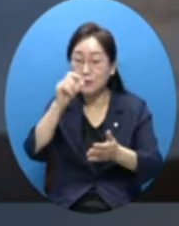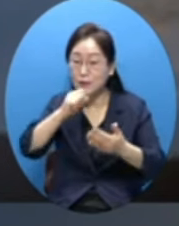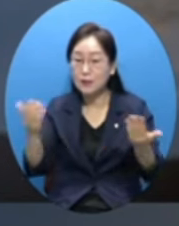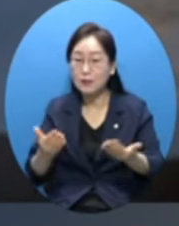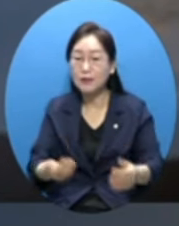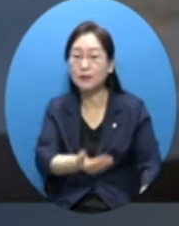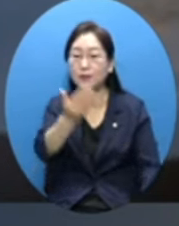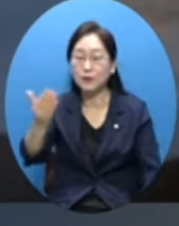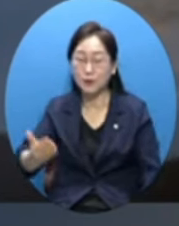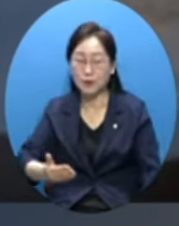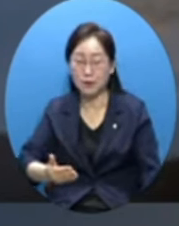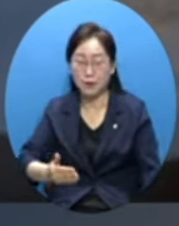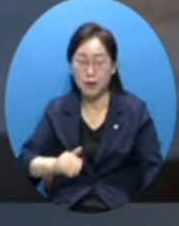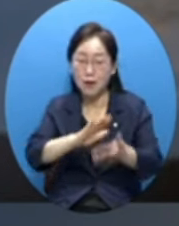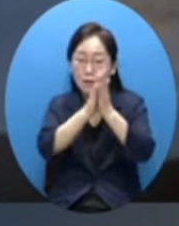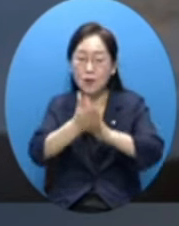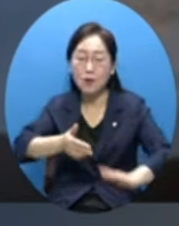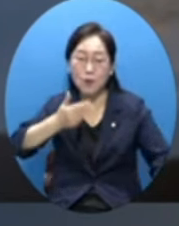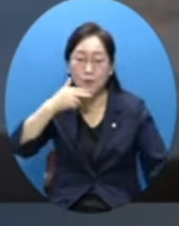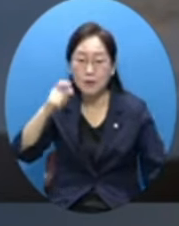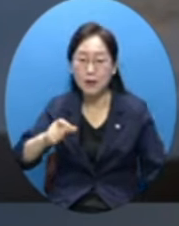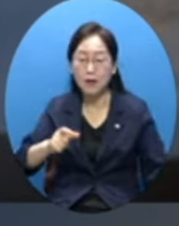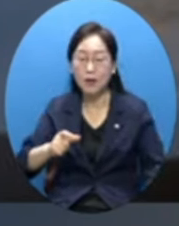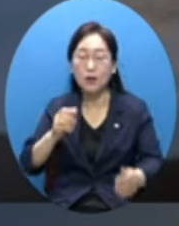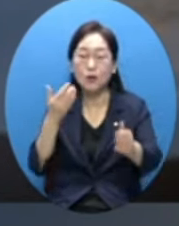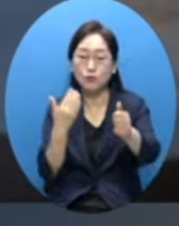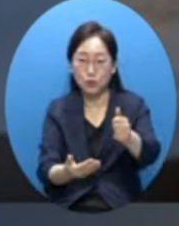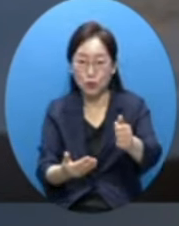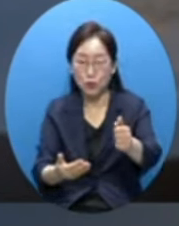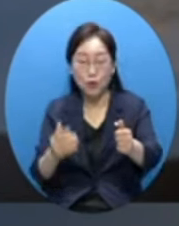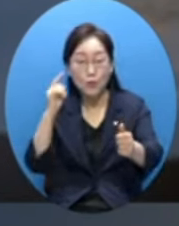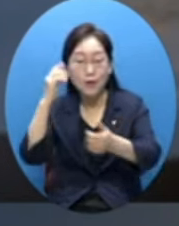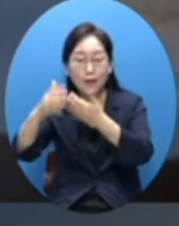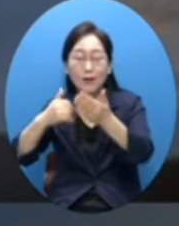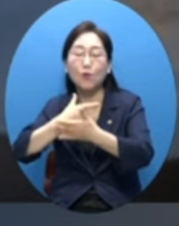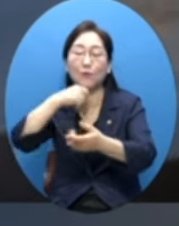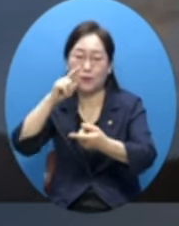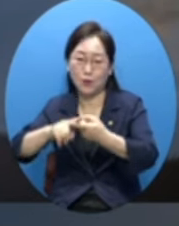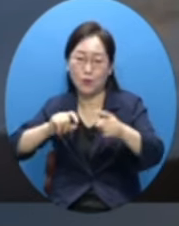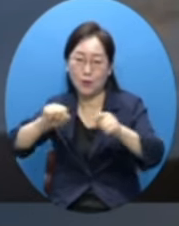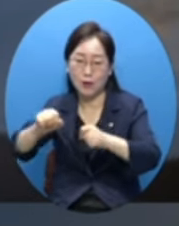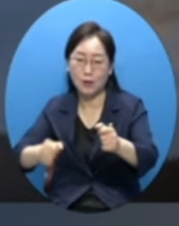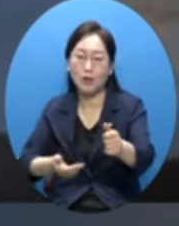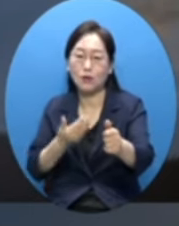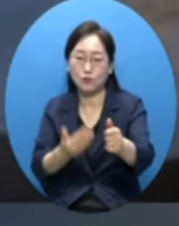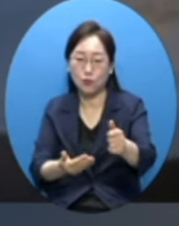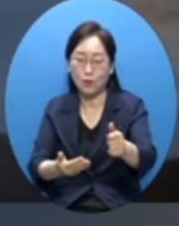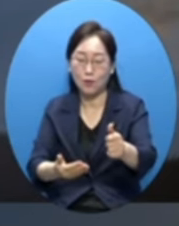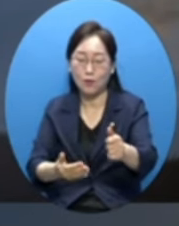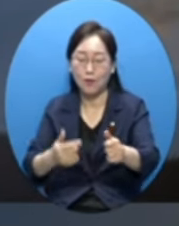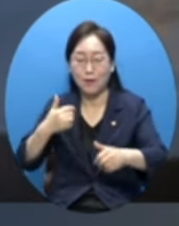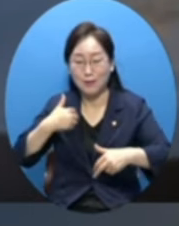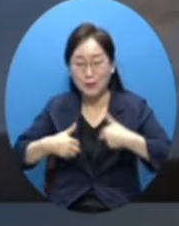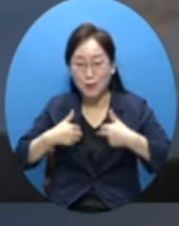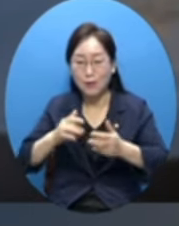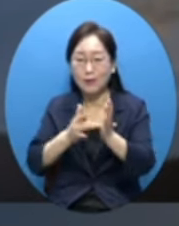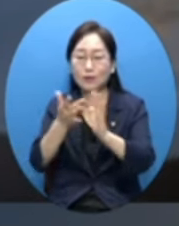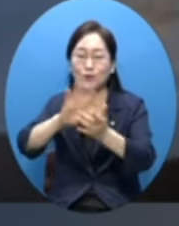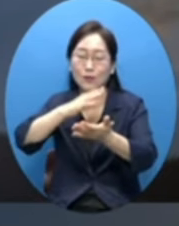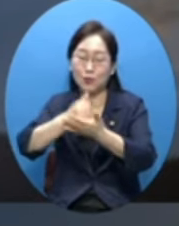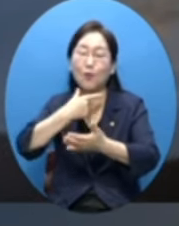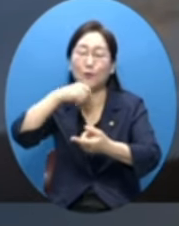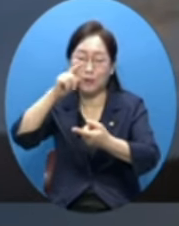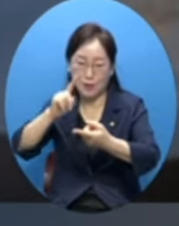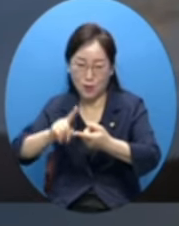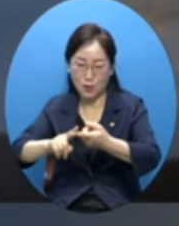일에 너희를 온전하게 하사 자기 뜻을 행하게 하시고 그 앞에 즐거운 것을 예수 그리스도로 말미암아 우리 가운데서 이루시기를